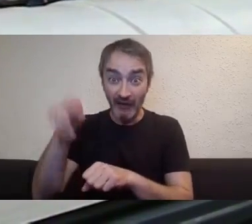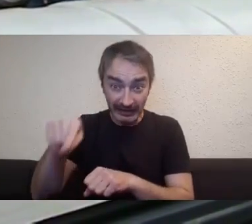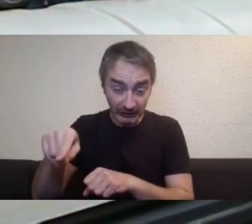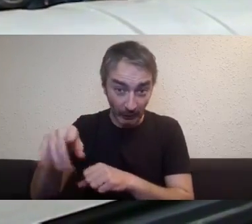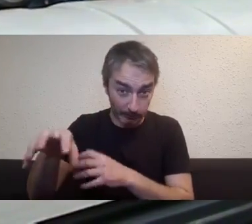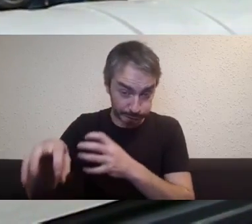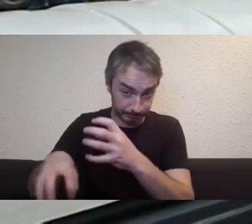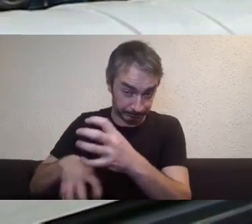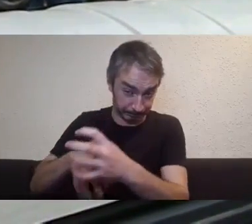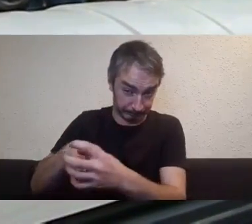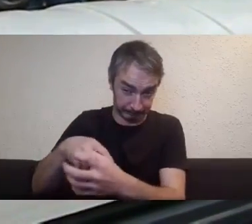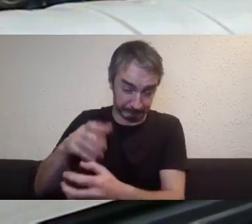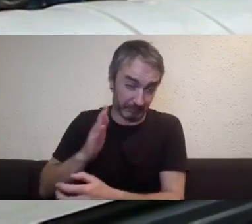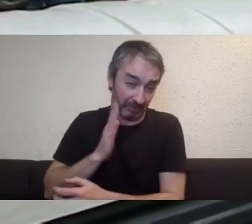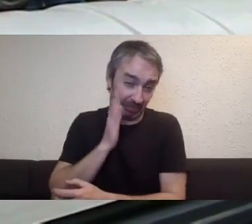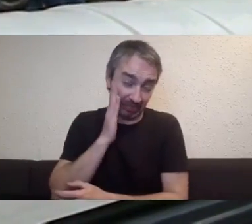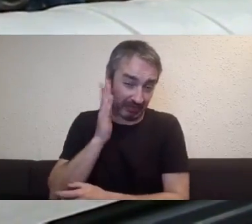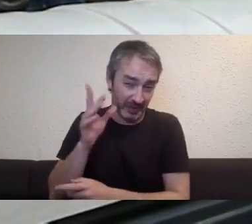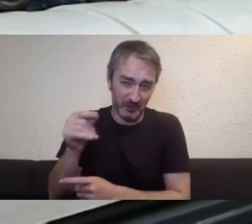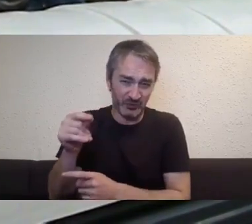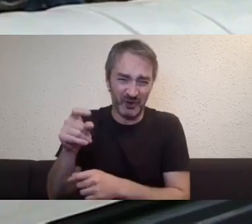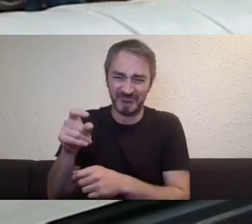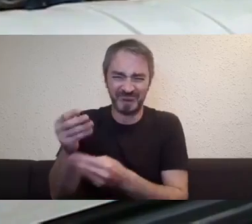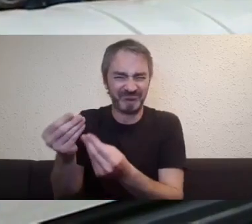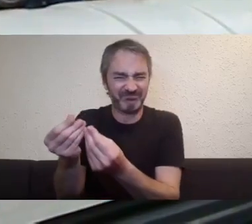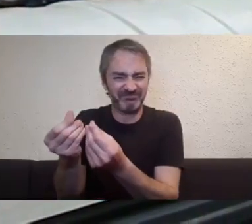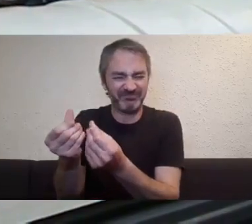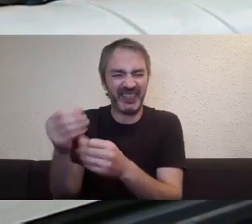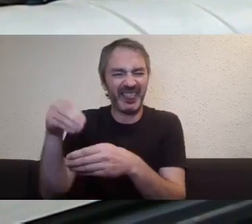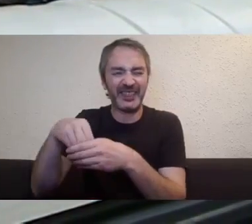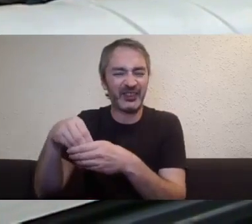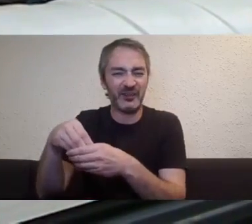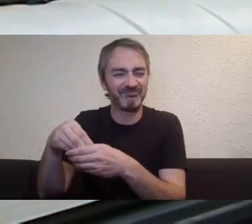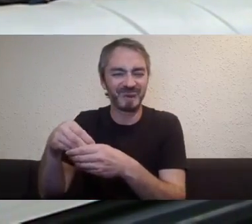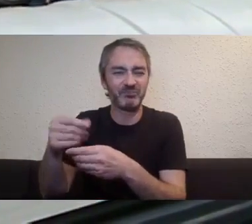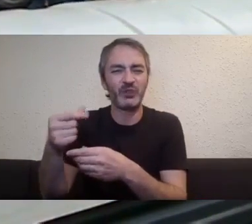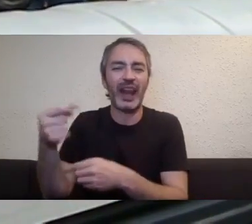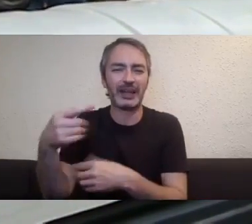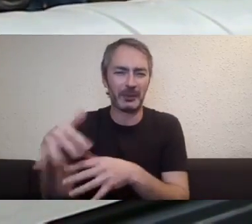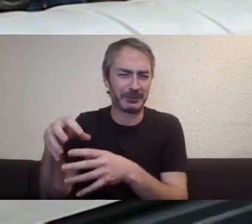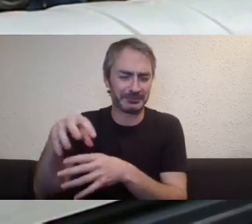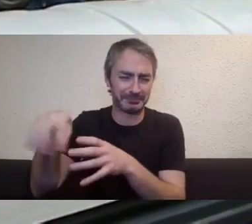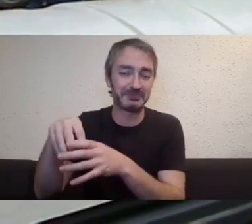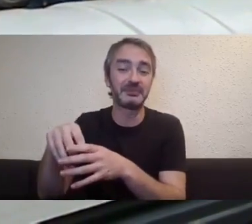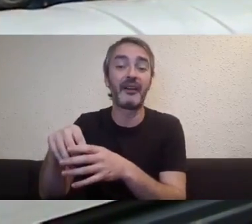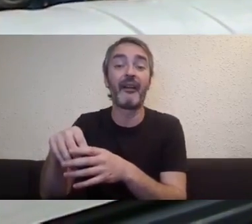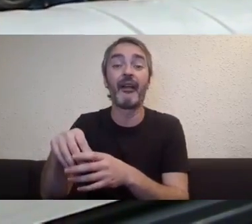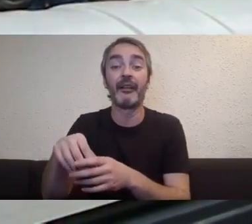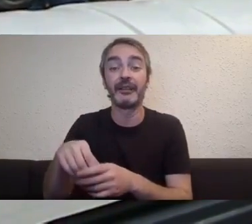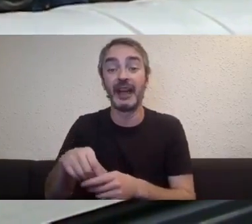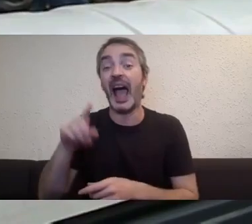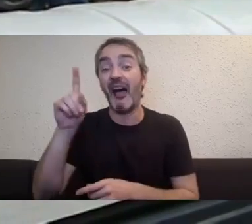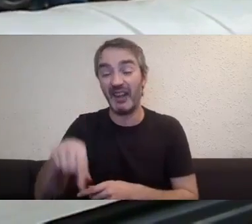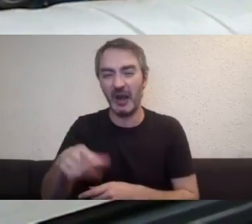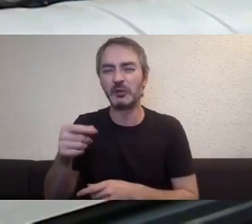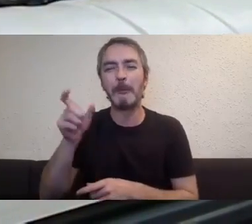va convertir en un antro de mala mort, i inclús a l'època precedent, al cap d'un temps